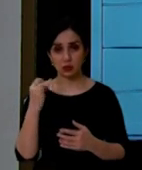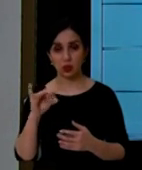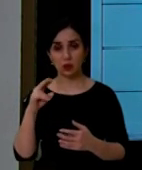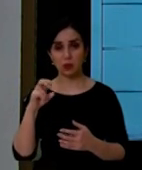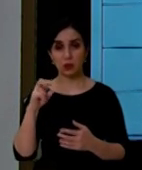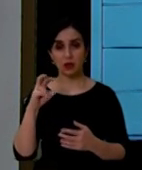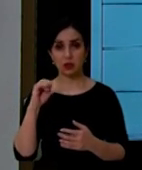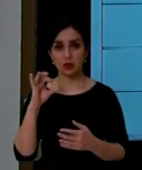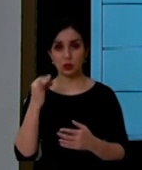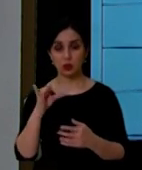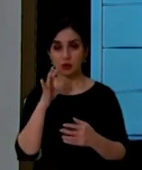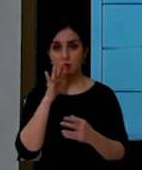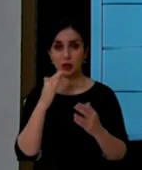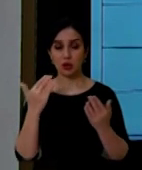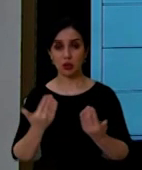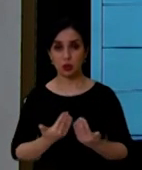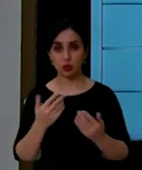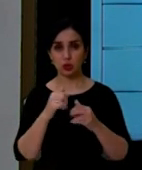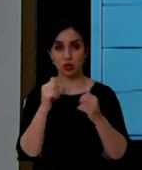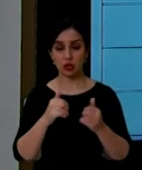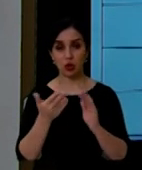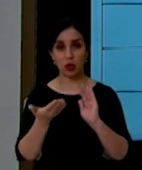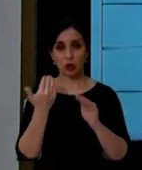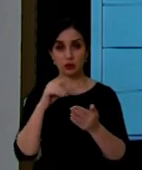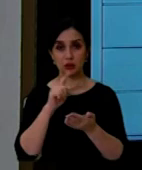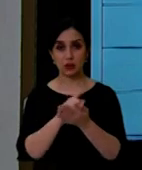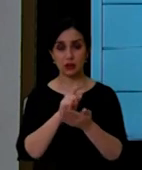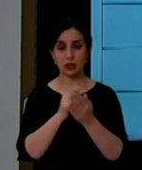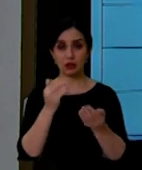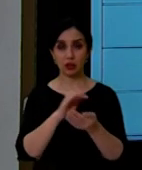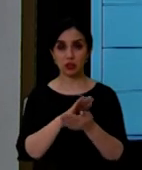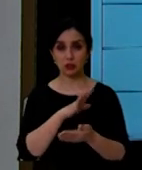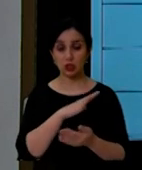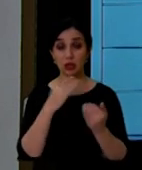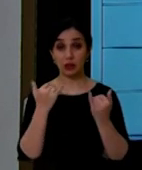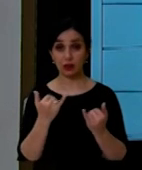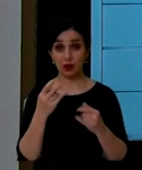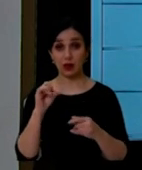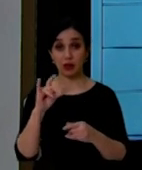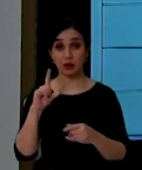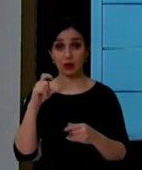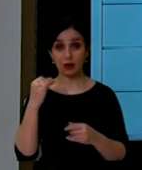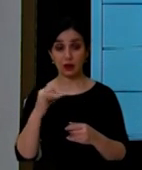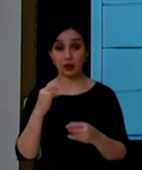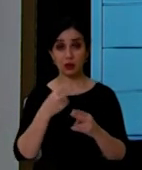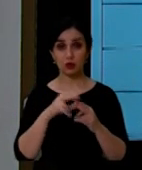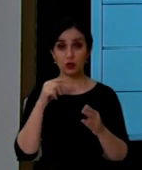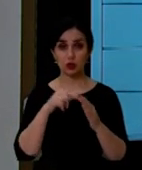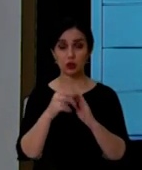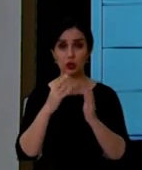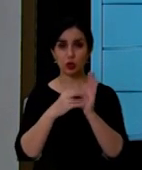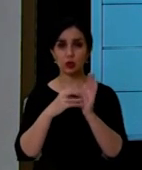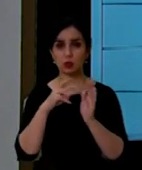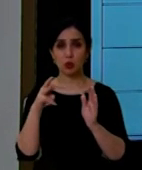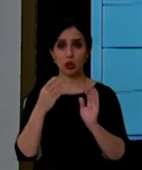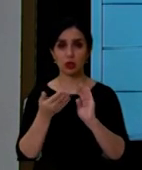irastəgi xayot şəkilləri bilən, aldingi dərslərdə tanışıb çıqdik. Demək, arxey irastəgi milyon